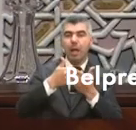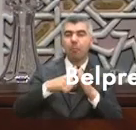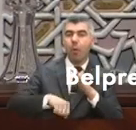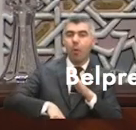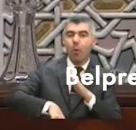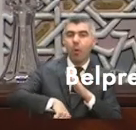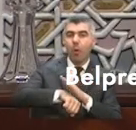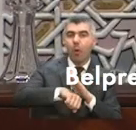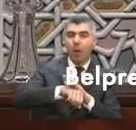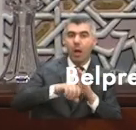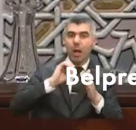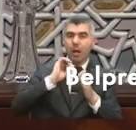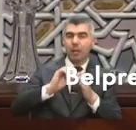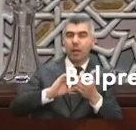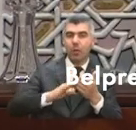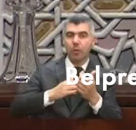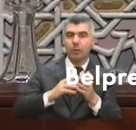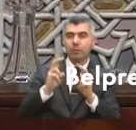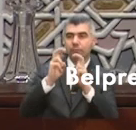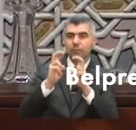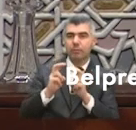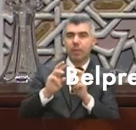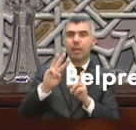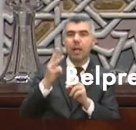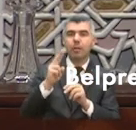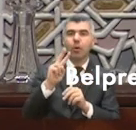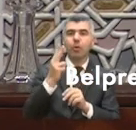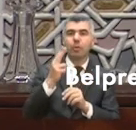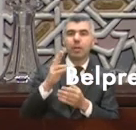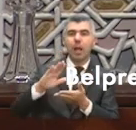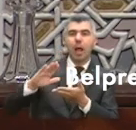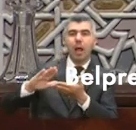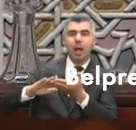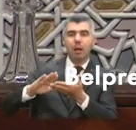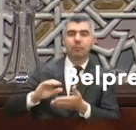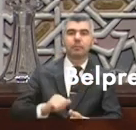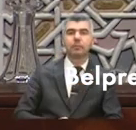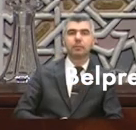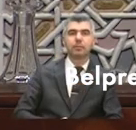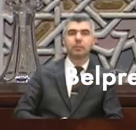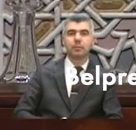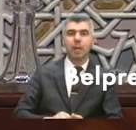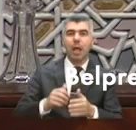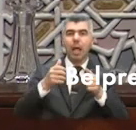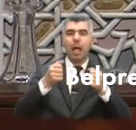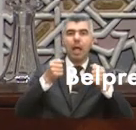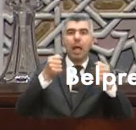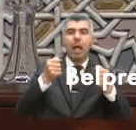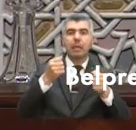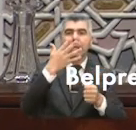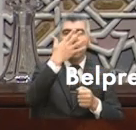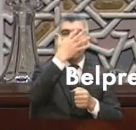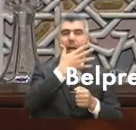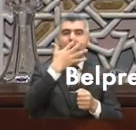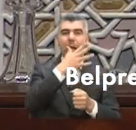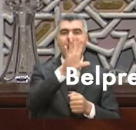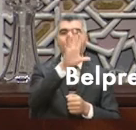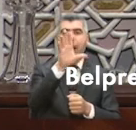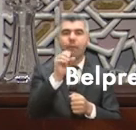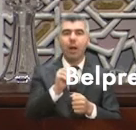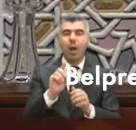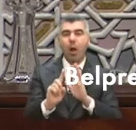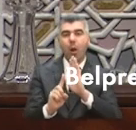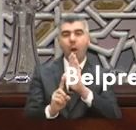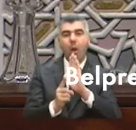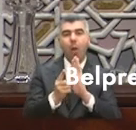لكره القدم لاقل من 23 سنه بلقب كاس افريقيا للامم للمره